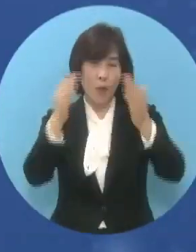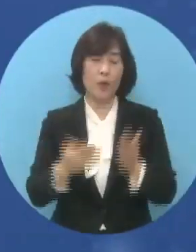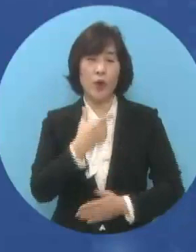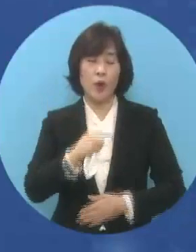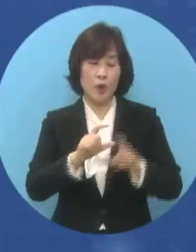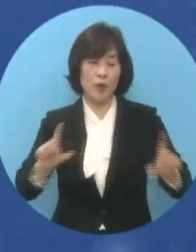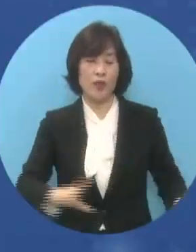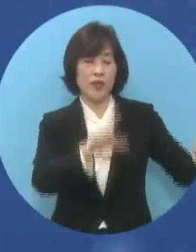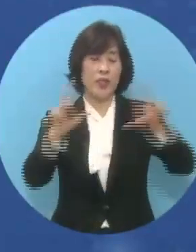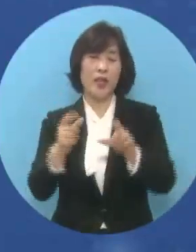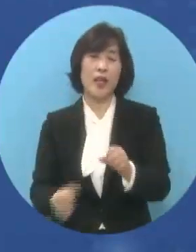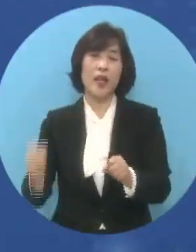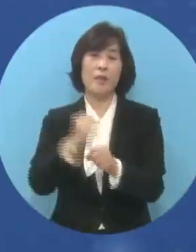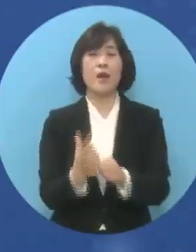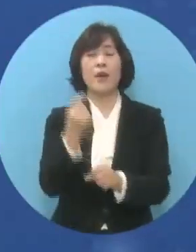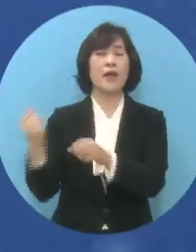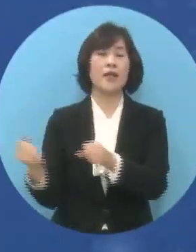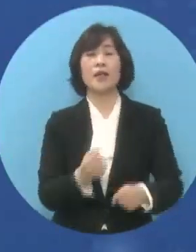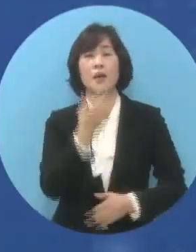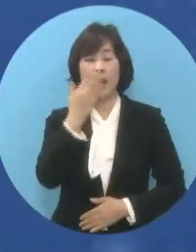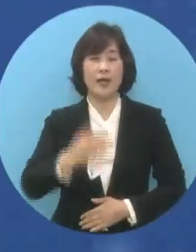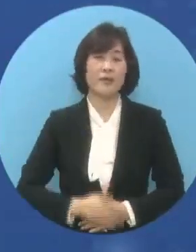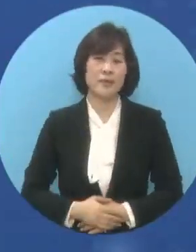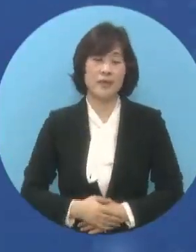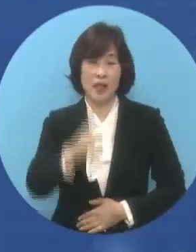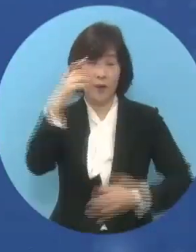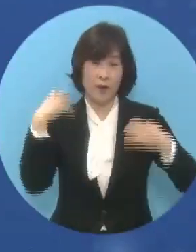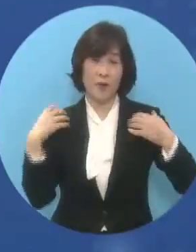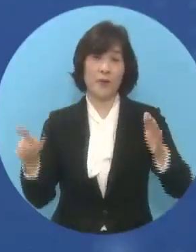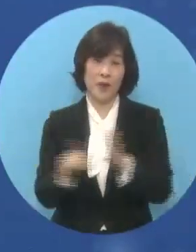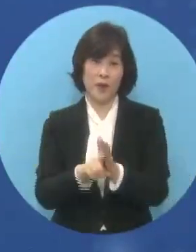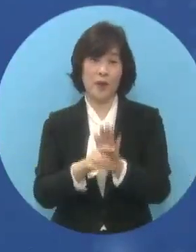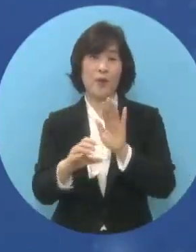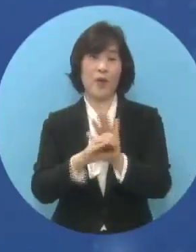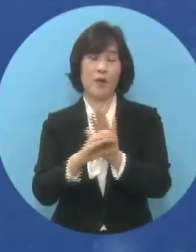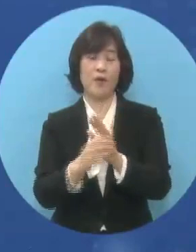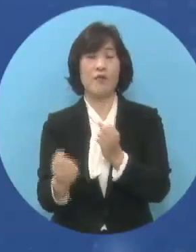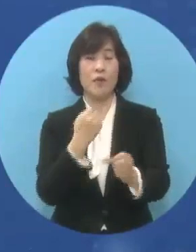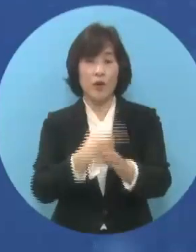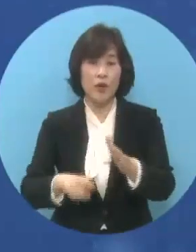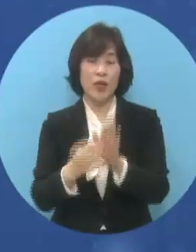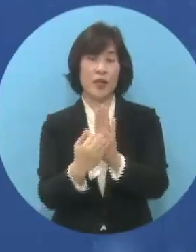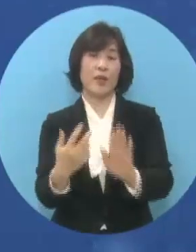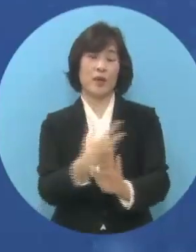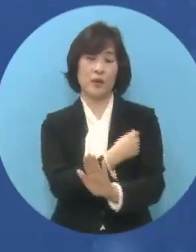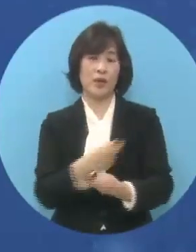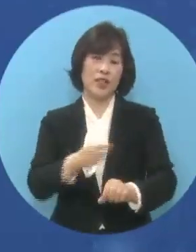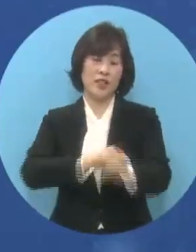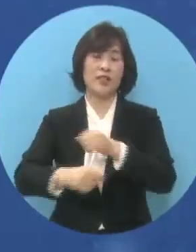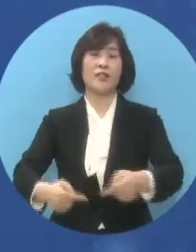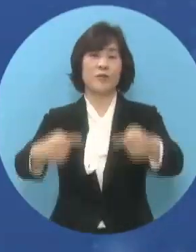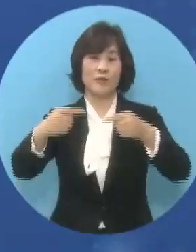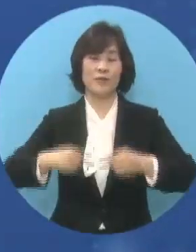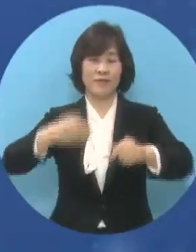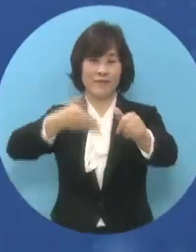회복을 하루라도 앞당길 수 있습니다. 정부를 믿고 코로나19 극복을 위한 예방접종에 적극적으로 동참해 주시기